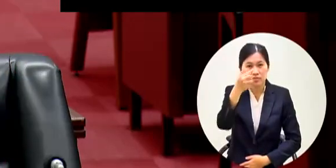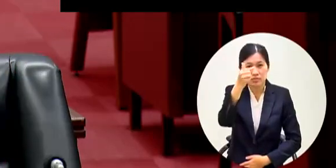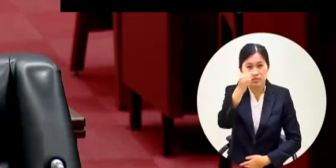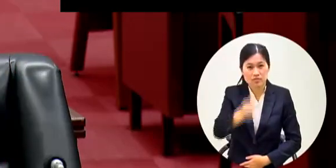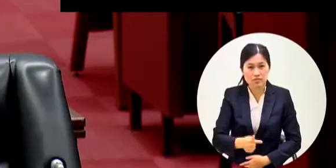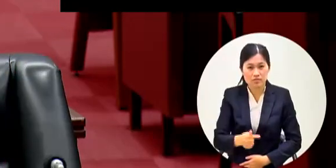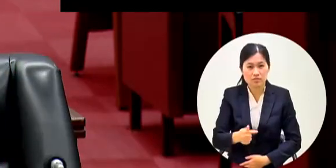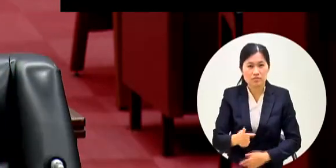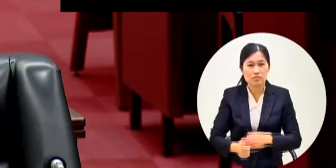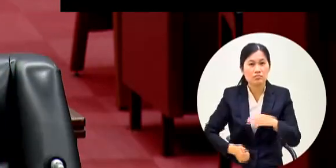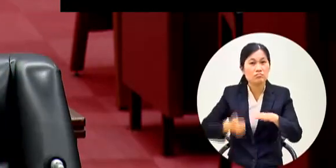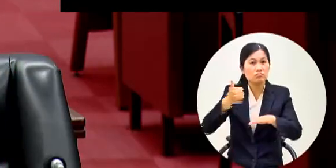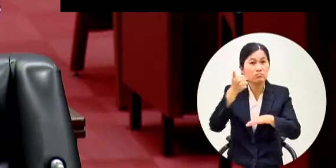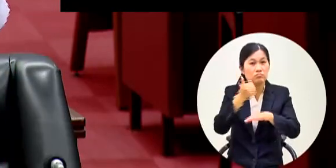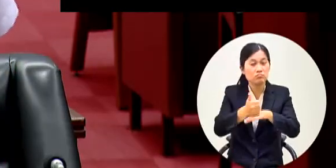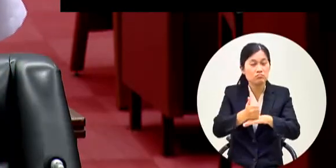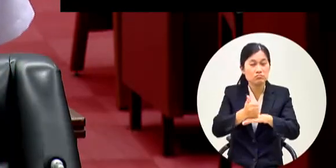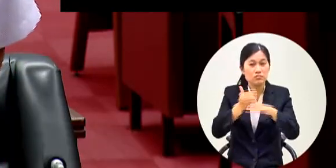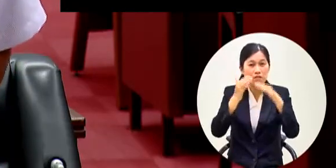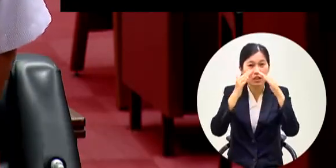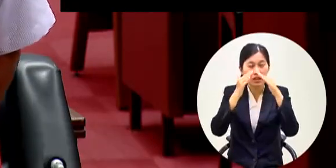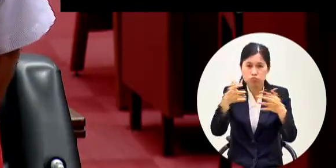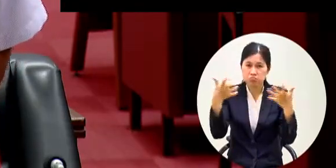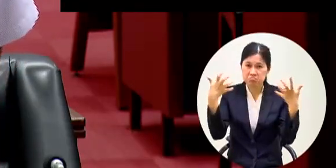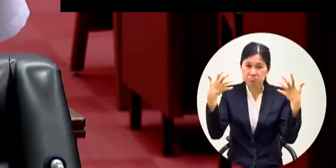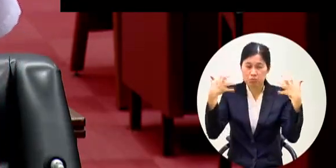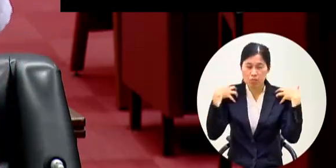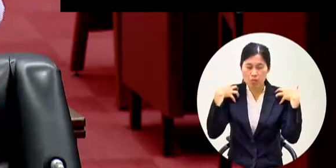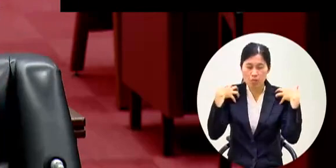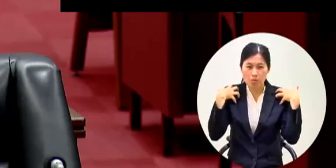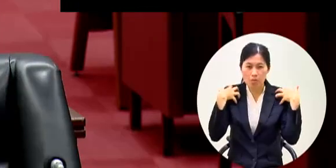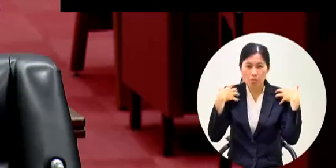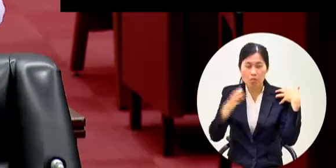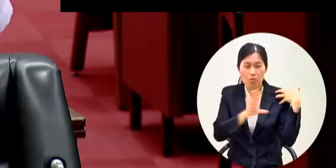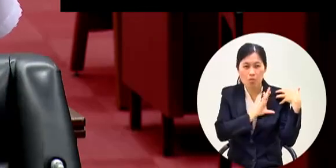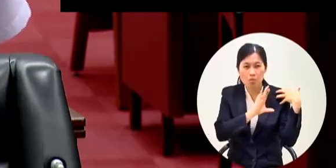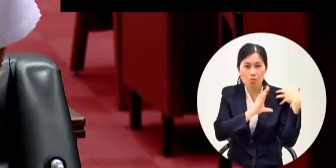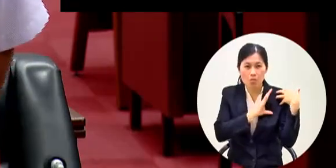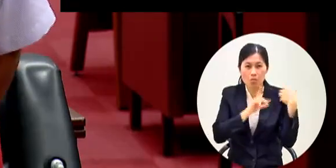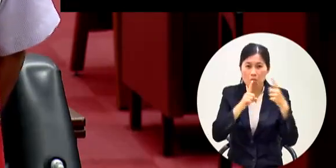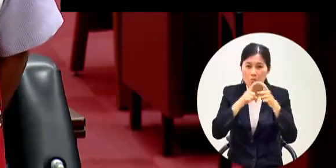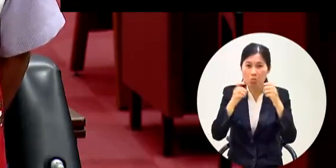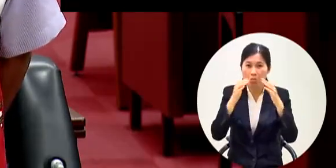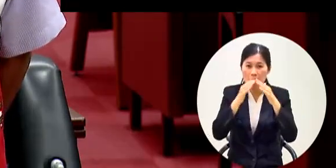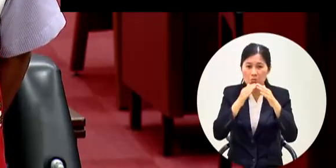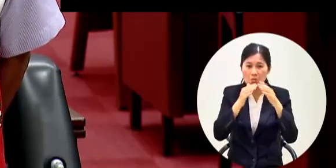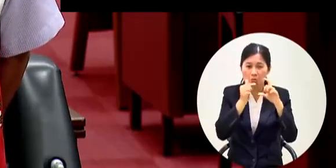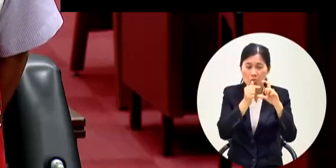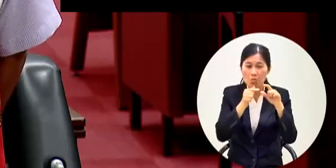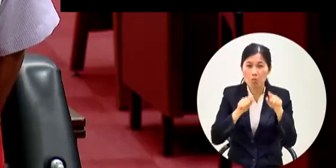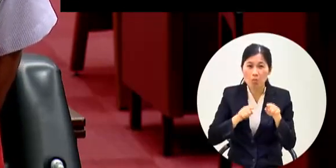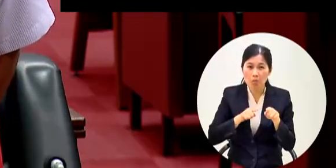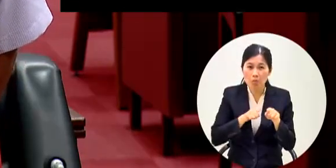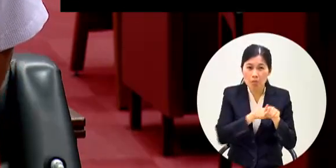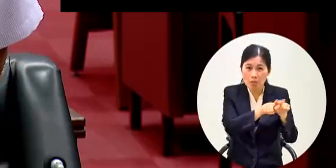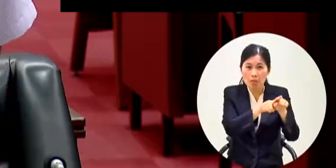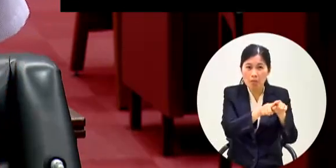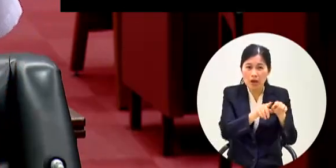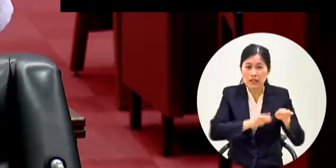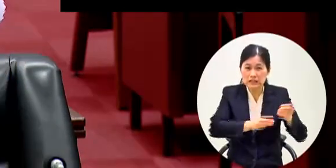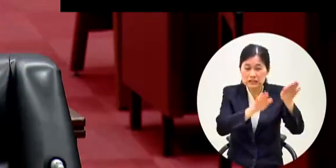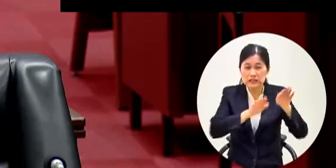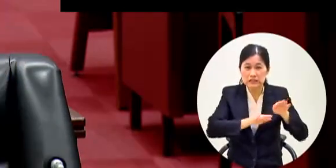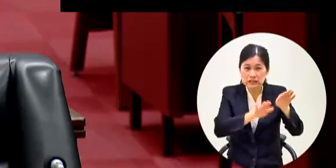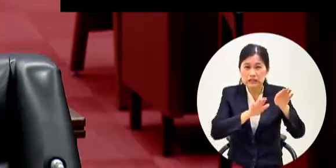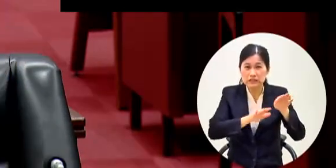3200亿，既然当了我们的市长，就要盖棺承受。都会区